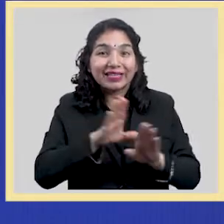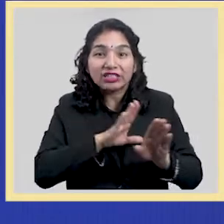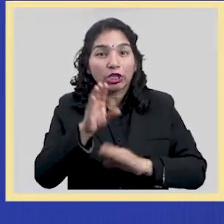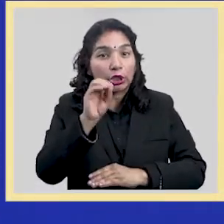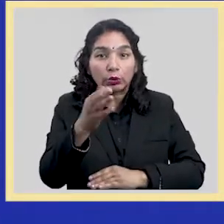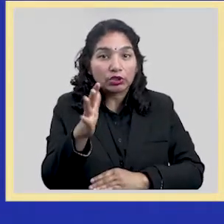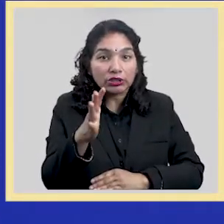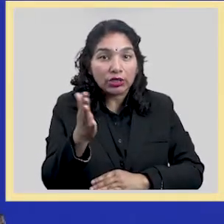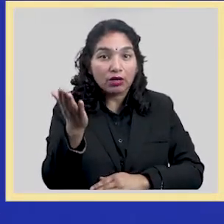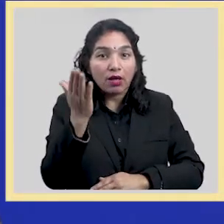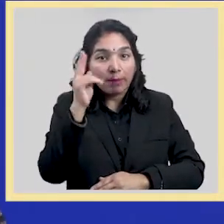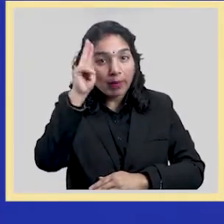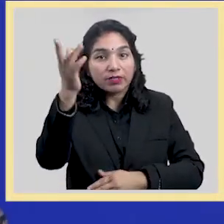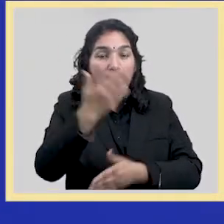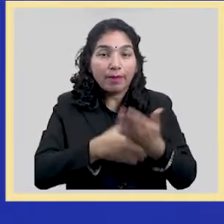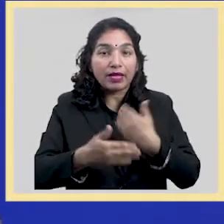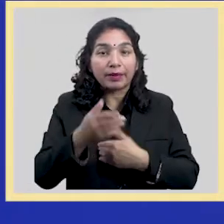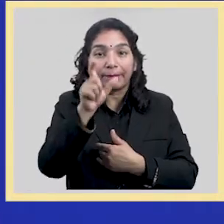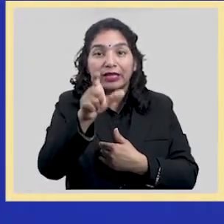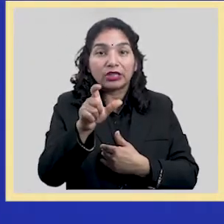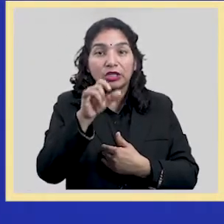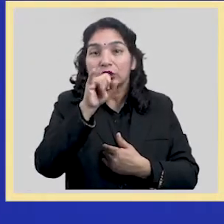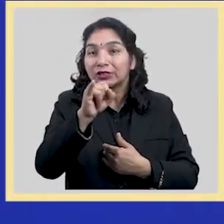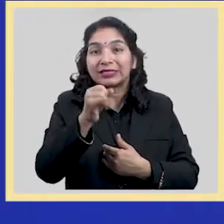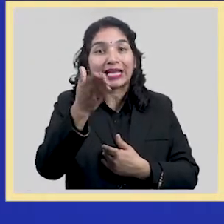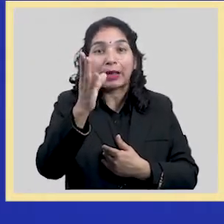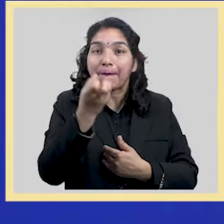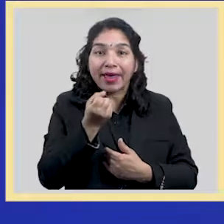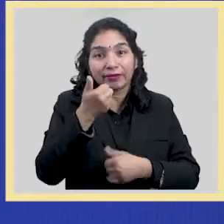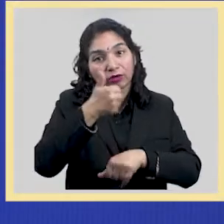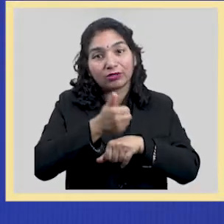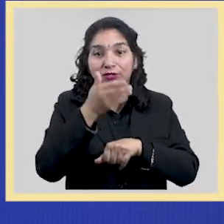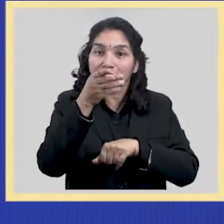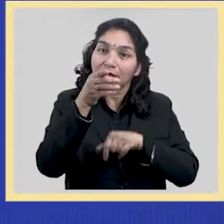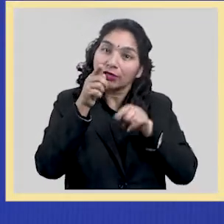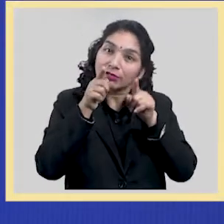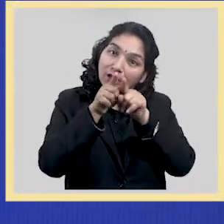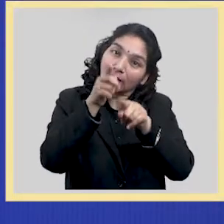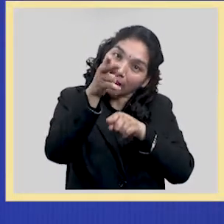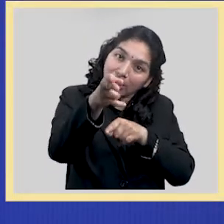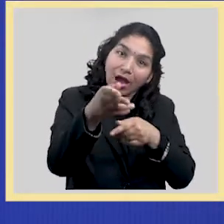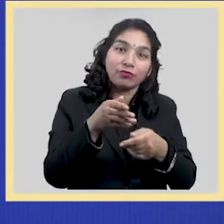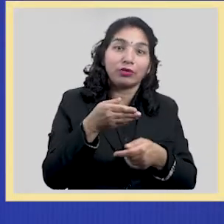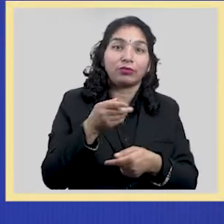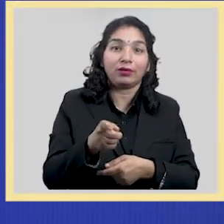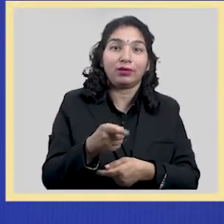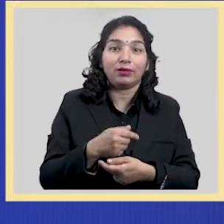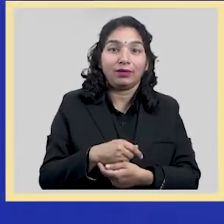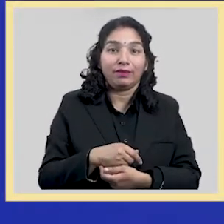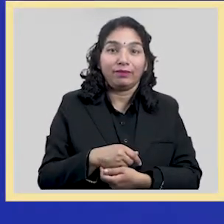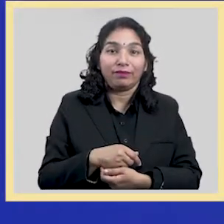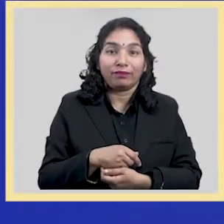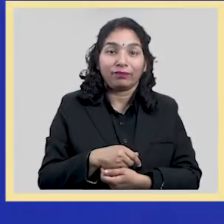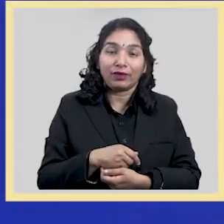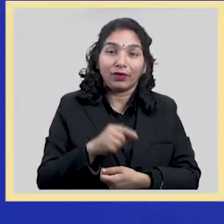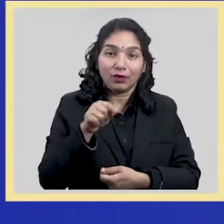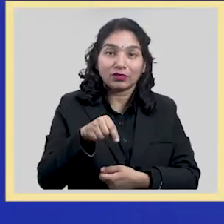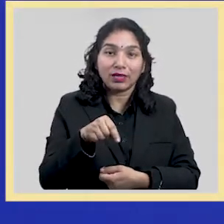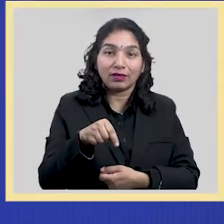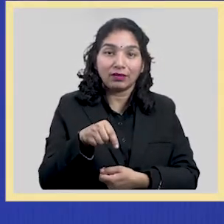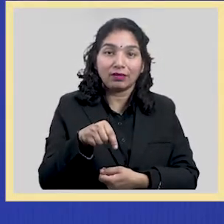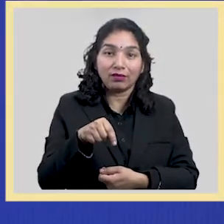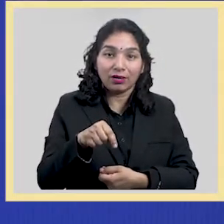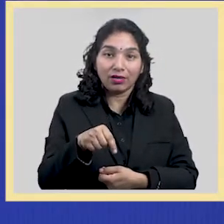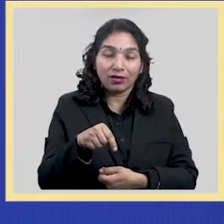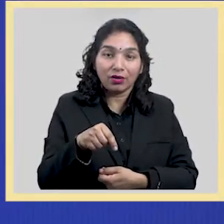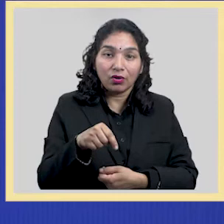निर्देशन दिइरहनु भएको छ कि छैन? भोलि अपाङ्गता भएको व्यक्तिले शौचालय जानु पाएन भने त हामी अध्यक्ष कहाँ हुने हो? प्लिज यसको बारेमा अलिकति छलफल गरौँ न। एकदम यो